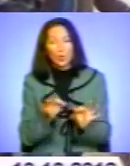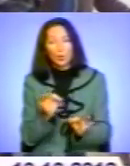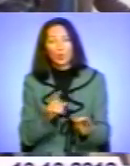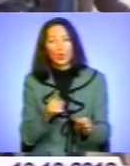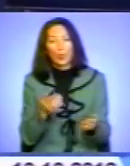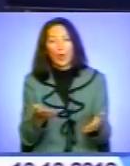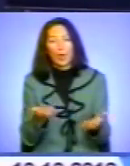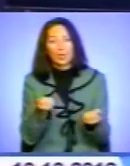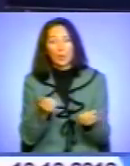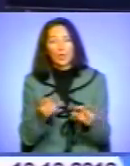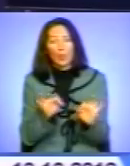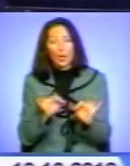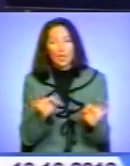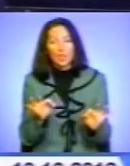пояснення.